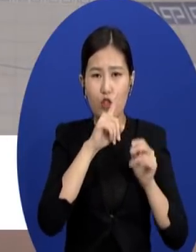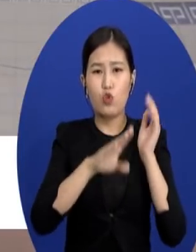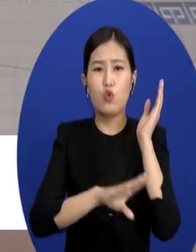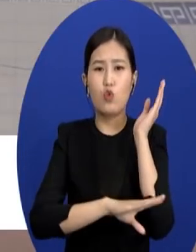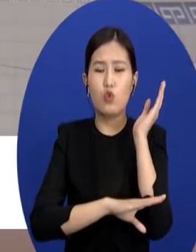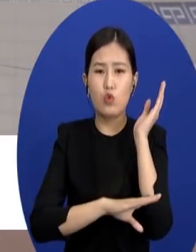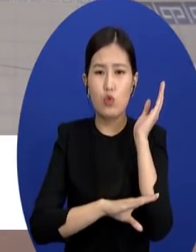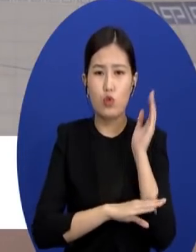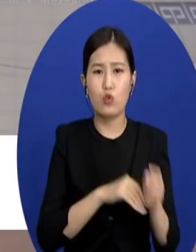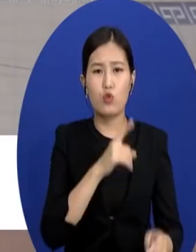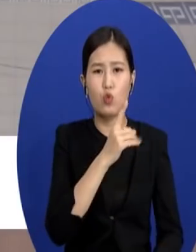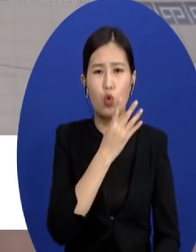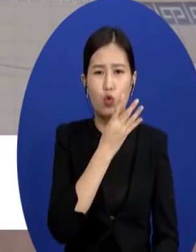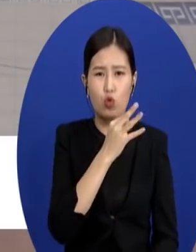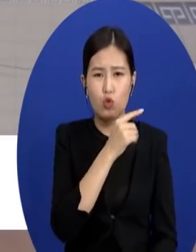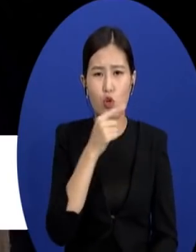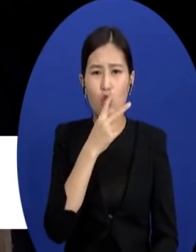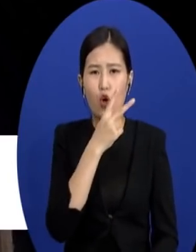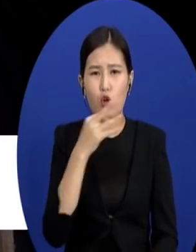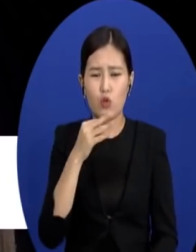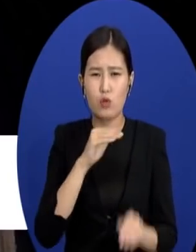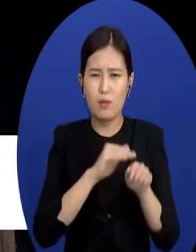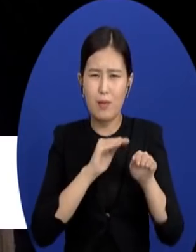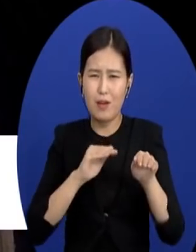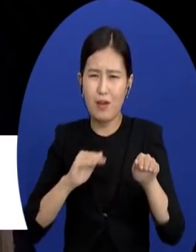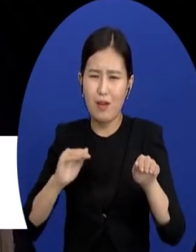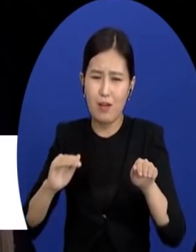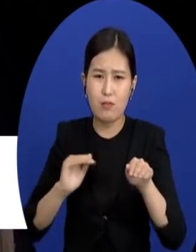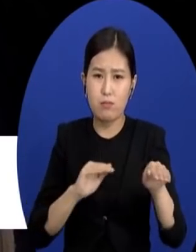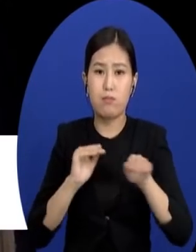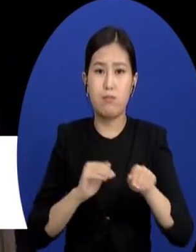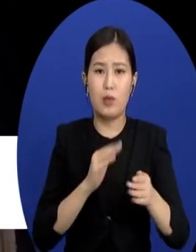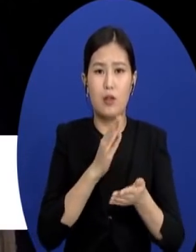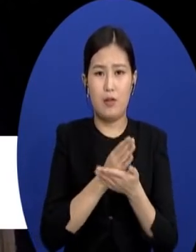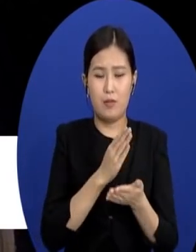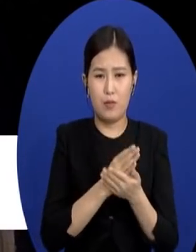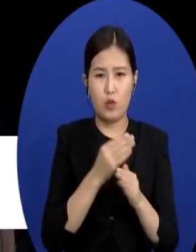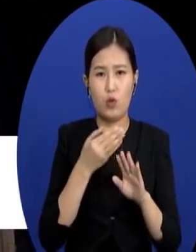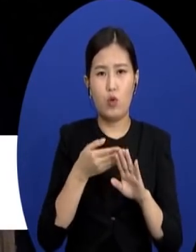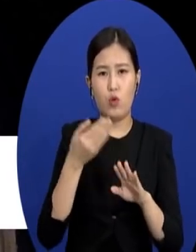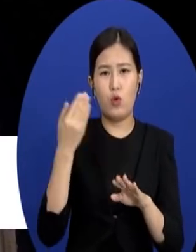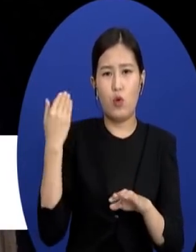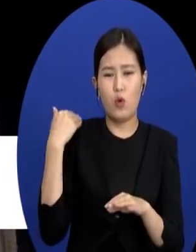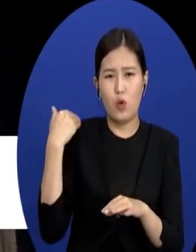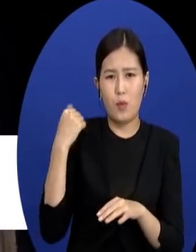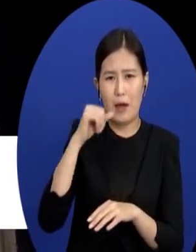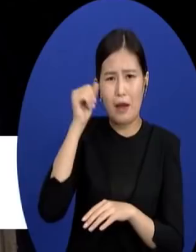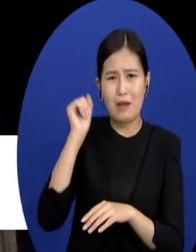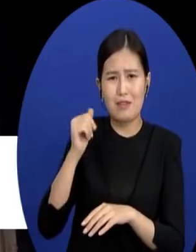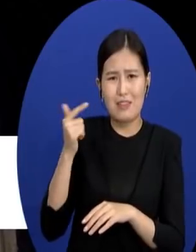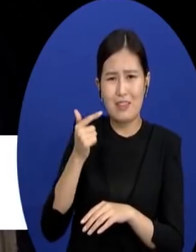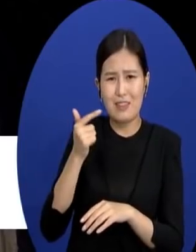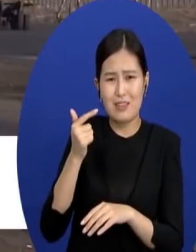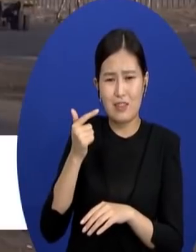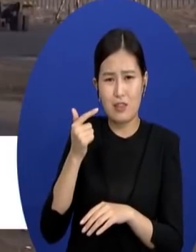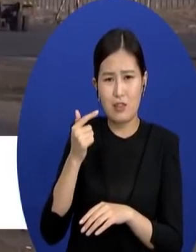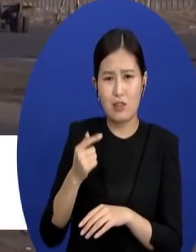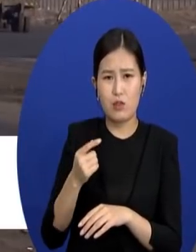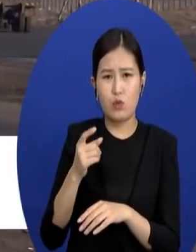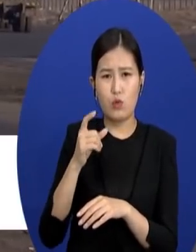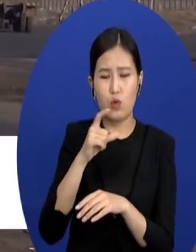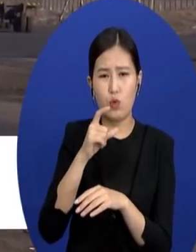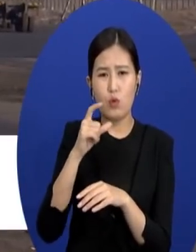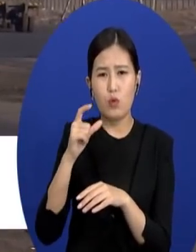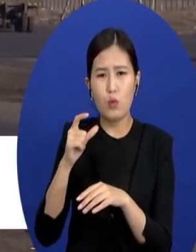140-200 орчим машин тээвэрлэлт хийж байна. Өмнө нь бол одоо нөхцөл байдал одоо хүндэрж байгаа үед бүр 20 машин хүртэл ингэж